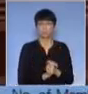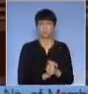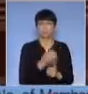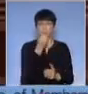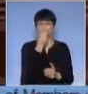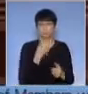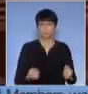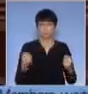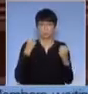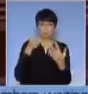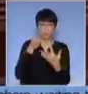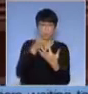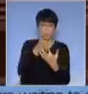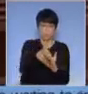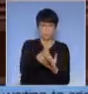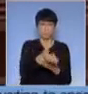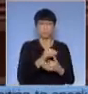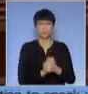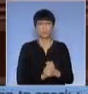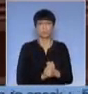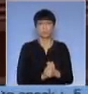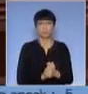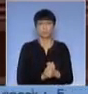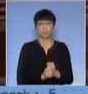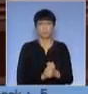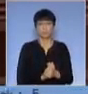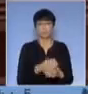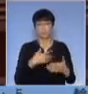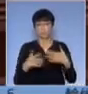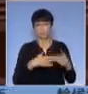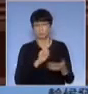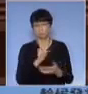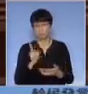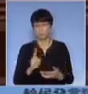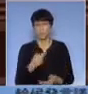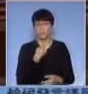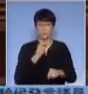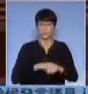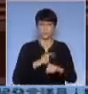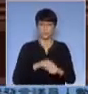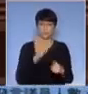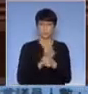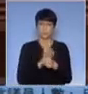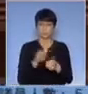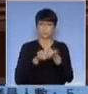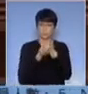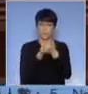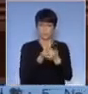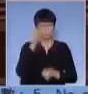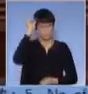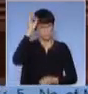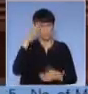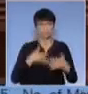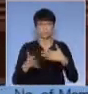園。我們一直與教育界就不同的事宜保持聯絡，亦都在有需要的時候為他們提供支援和意見。事實